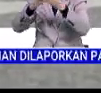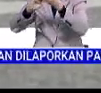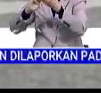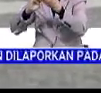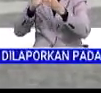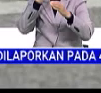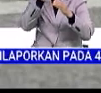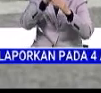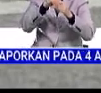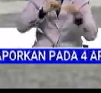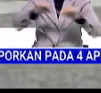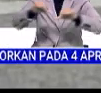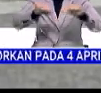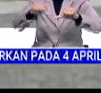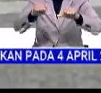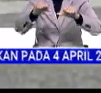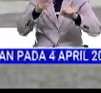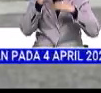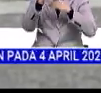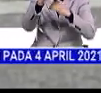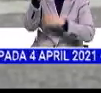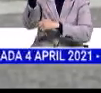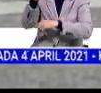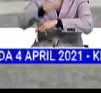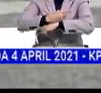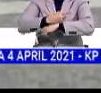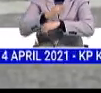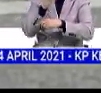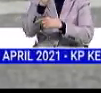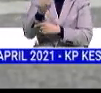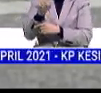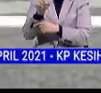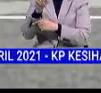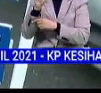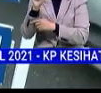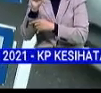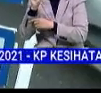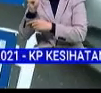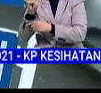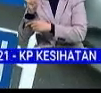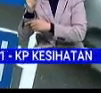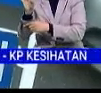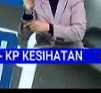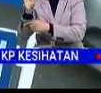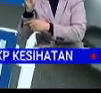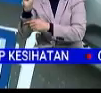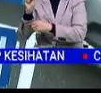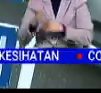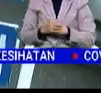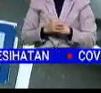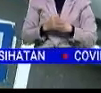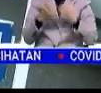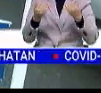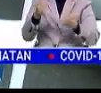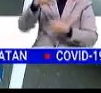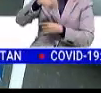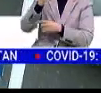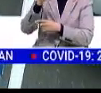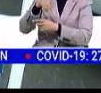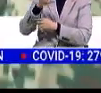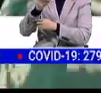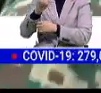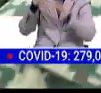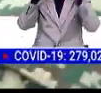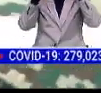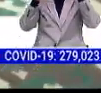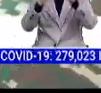dengan jumlah kes aktif dalam tempoh 14 hari sebanyak 148 kes. Manakala PKPD di Taman Guru